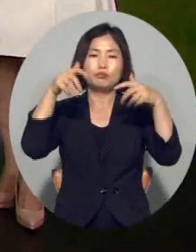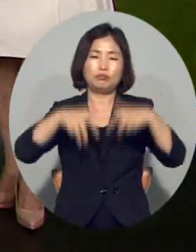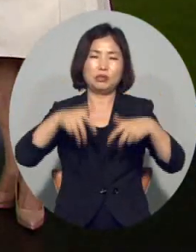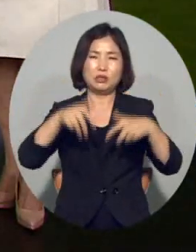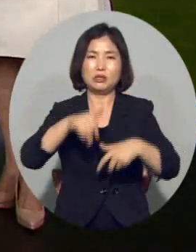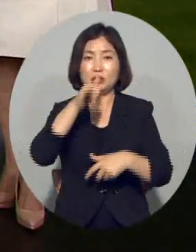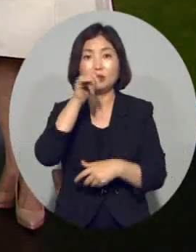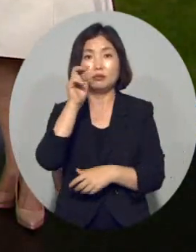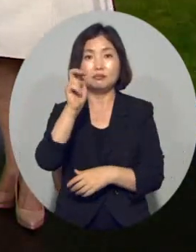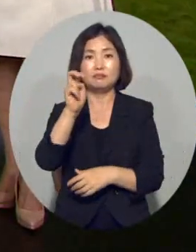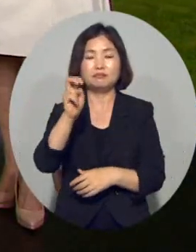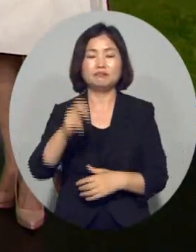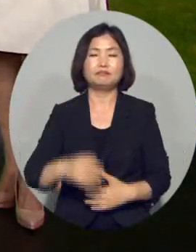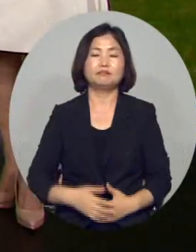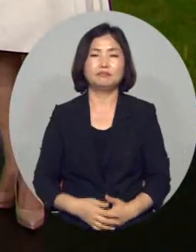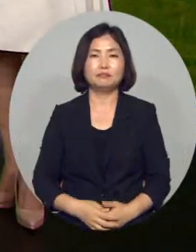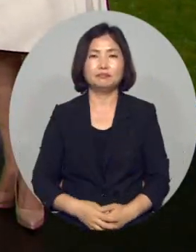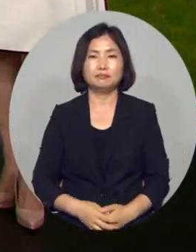있습니다 날씨였습니다